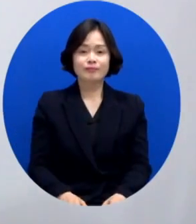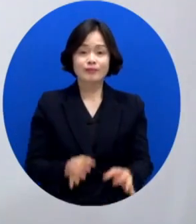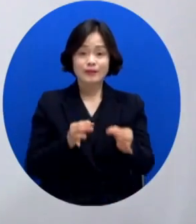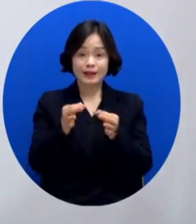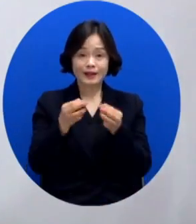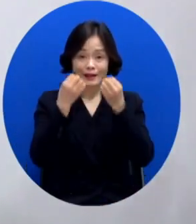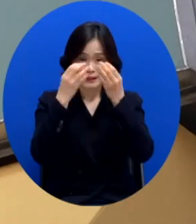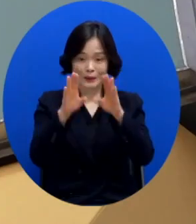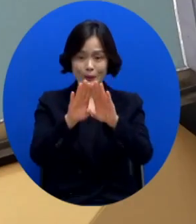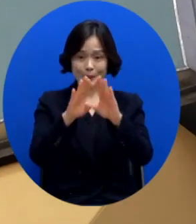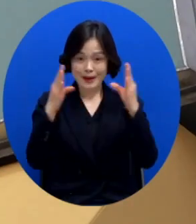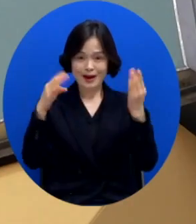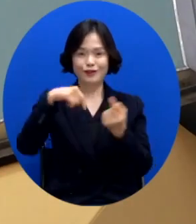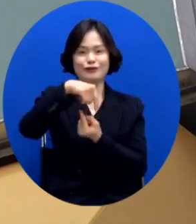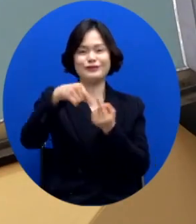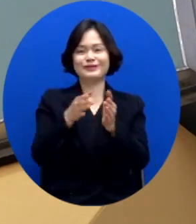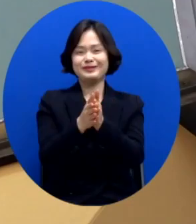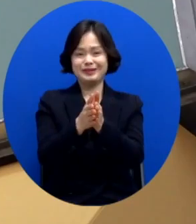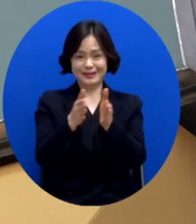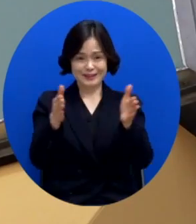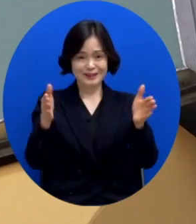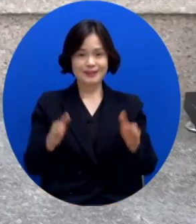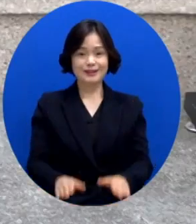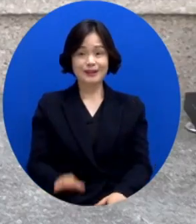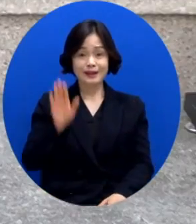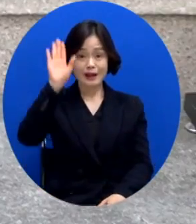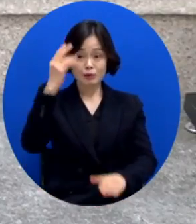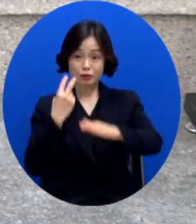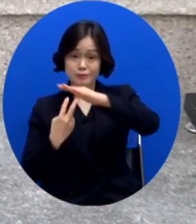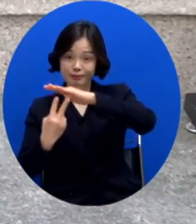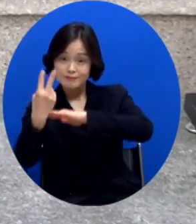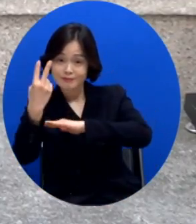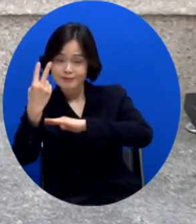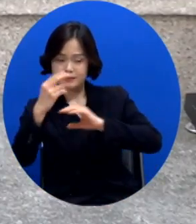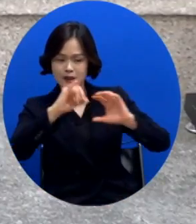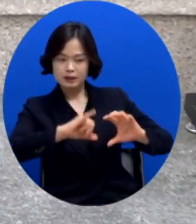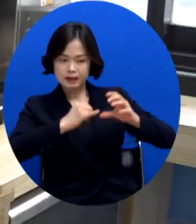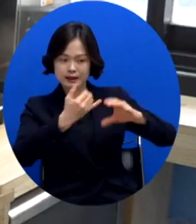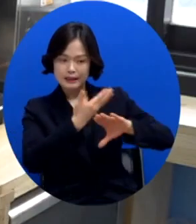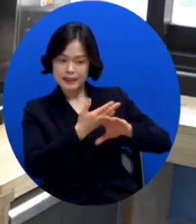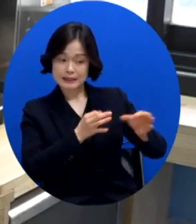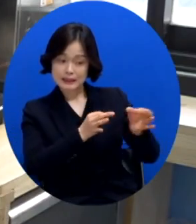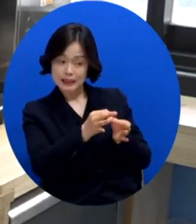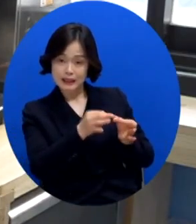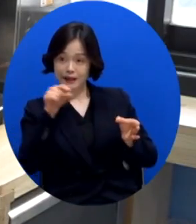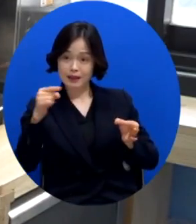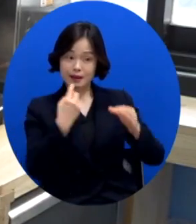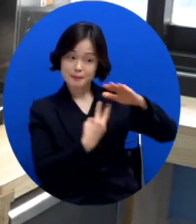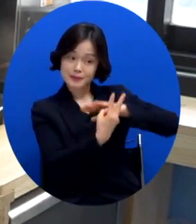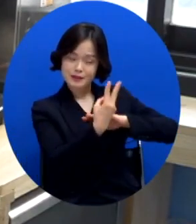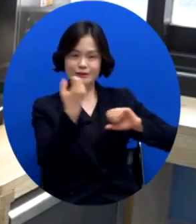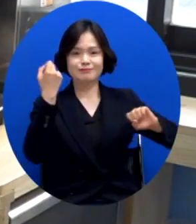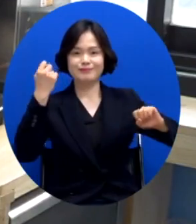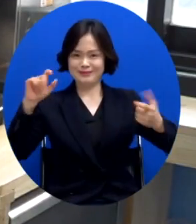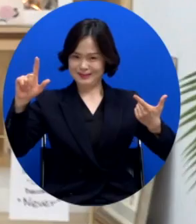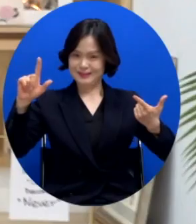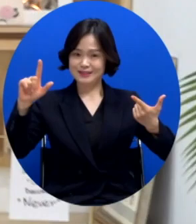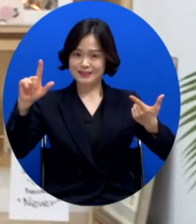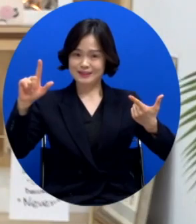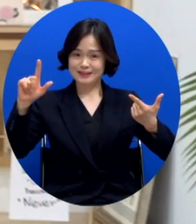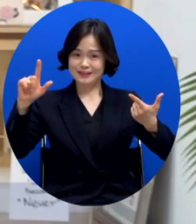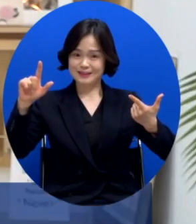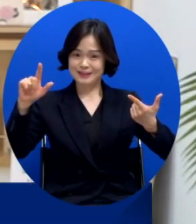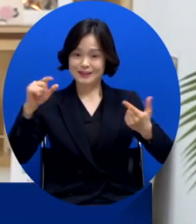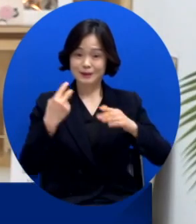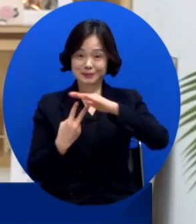뗀 새로운 사역. 앞으로의 비전 또한 세상의 여느 가게와는 다른 마음을 품어봅니다.